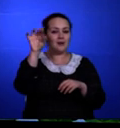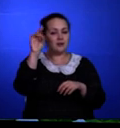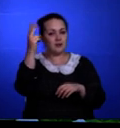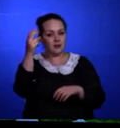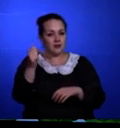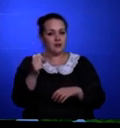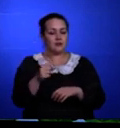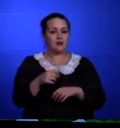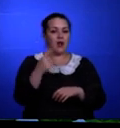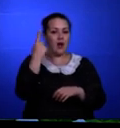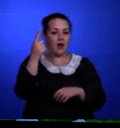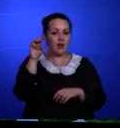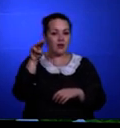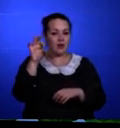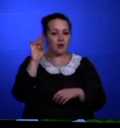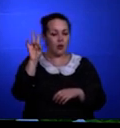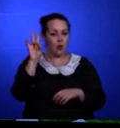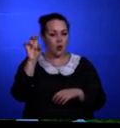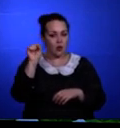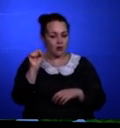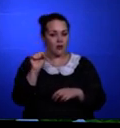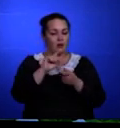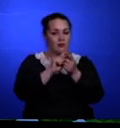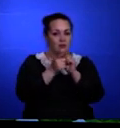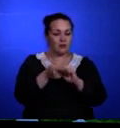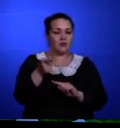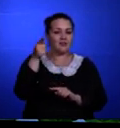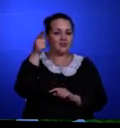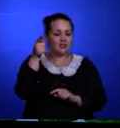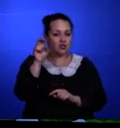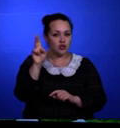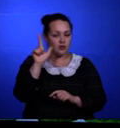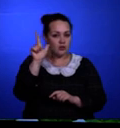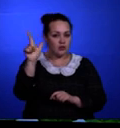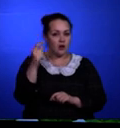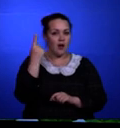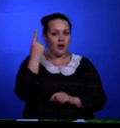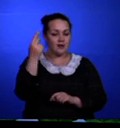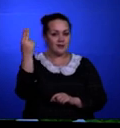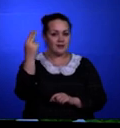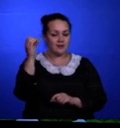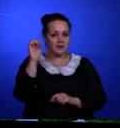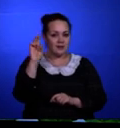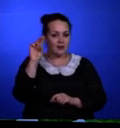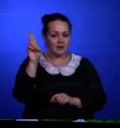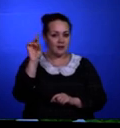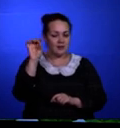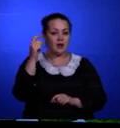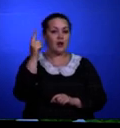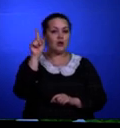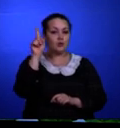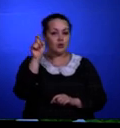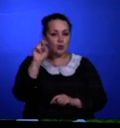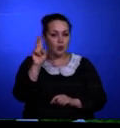одна тонна это 1000 килограмм один центнер это 100 килограмм